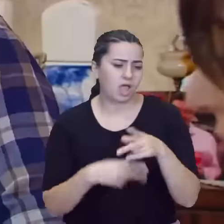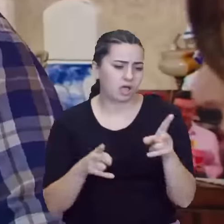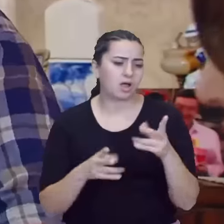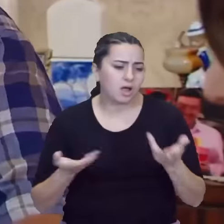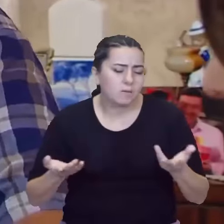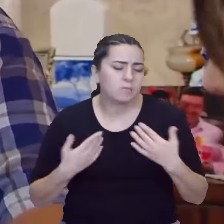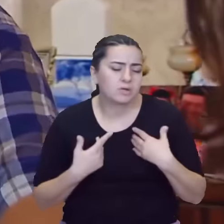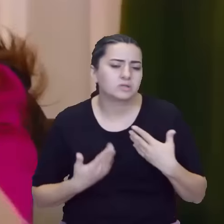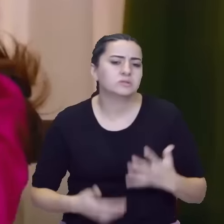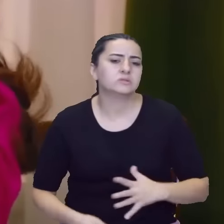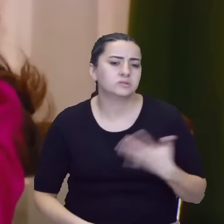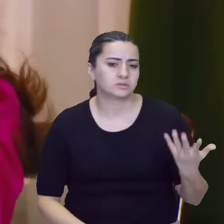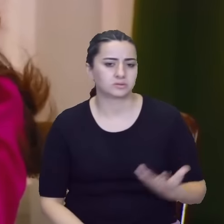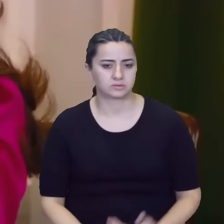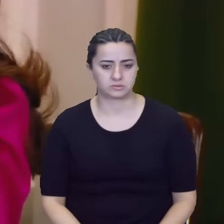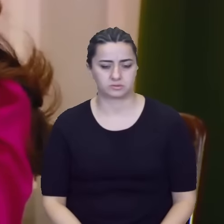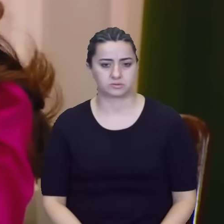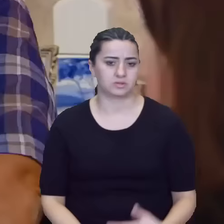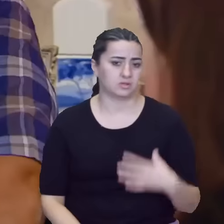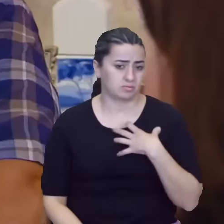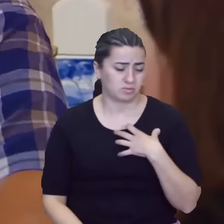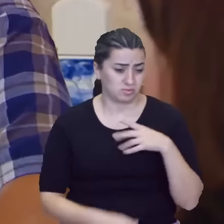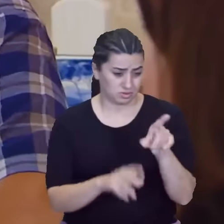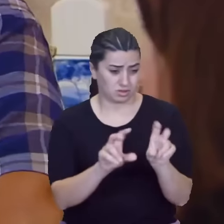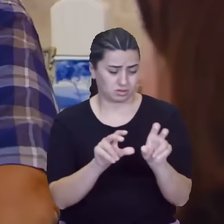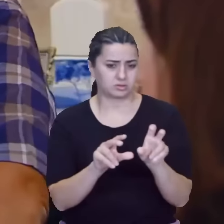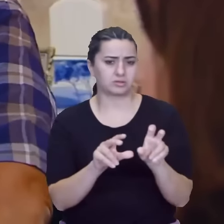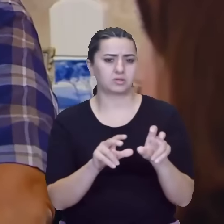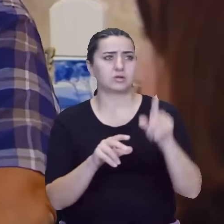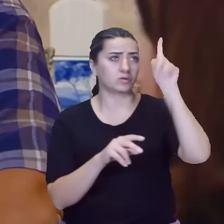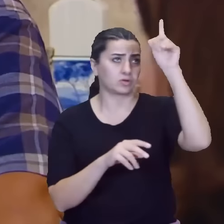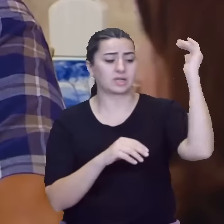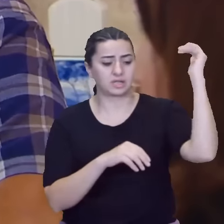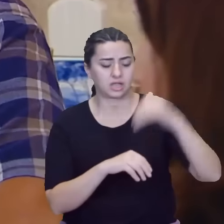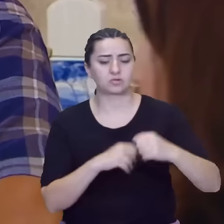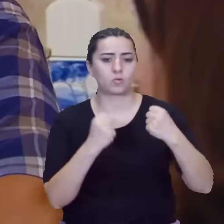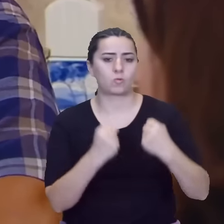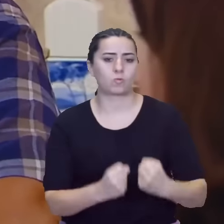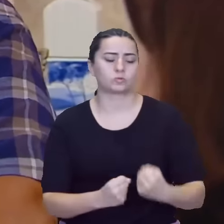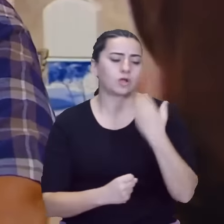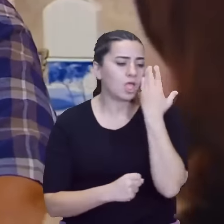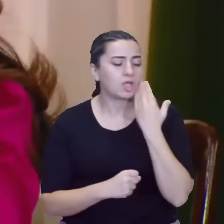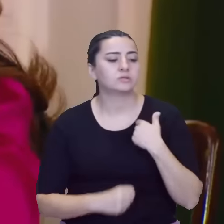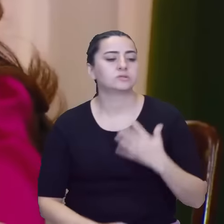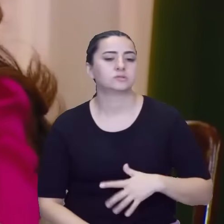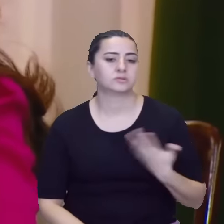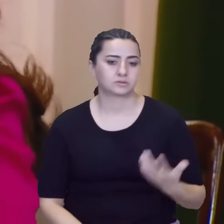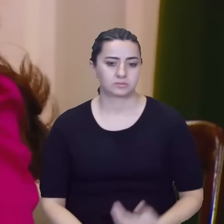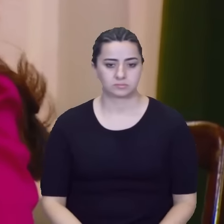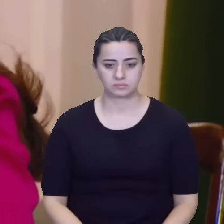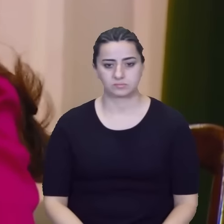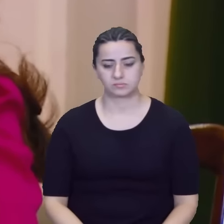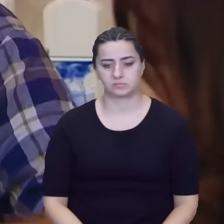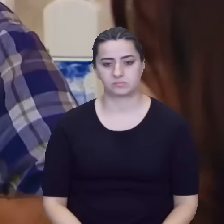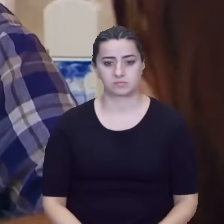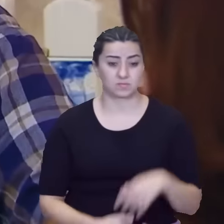ama niye ayarlamıyorum? Ben bir ayarlasam onu Seyfi pijamayı kapacak, gelecek burada baş köşede oturacak ya.